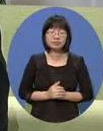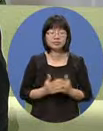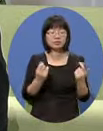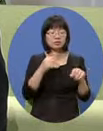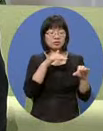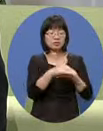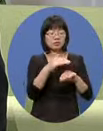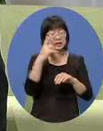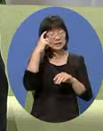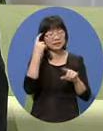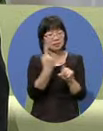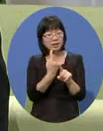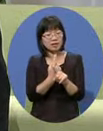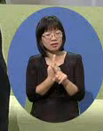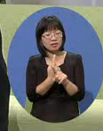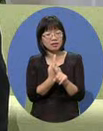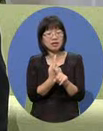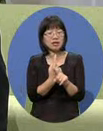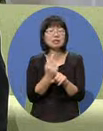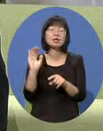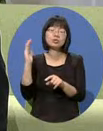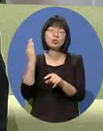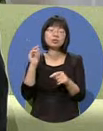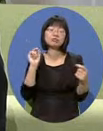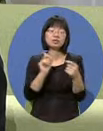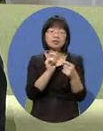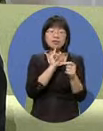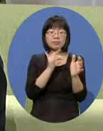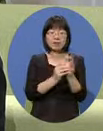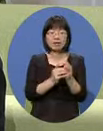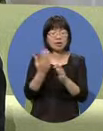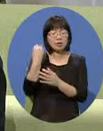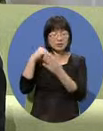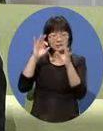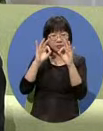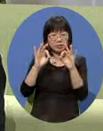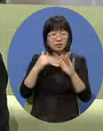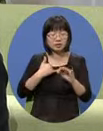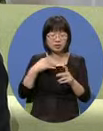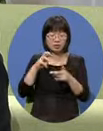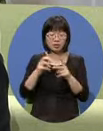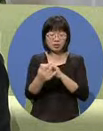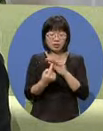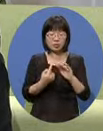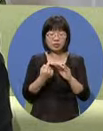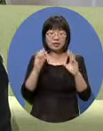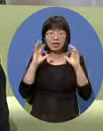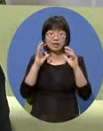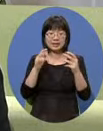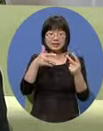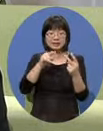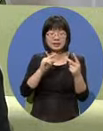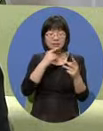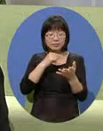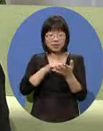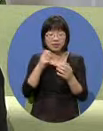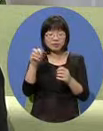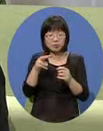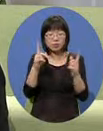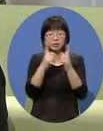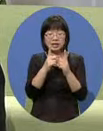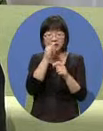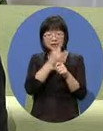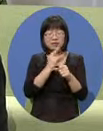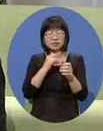식으로 인식이 바뀌기 시작한 게 얼마 안 됐습니다. 그렇죠. 예. 얼마 전까지만 하더라도 저희 센터에 온 아이가 이제 2차 피해를 또 다시